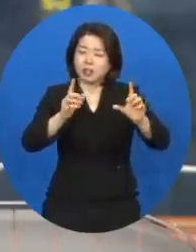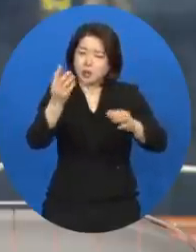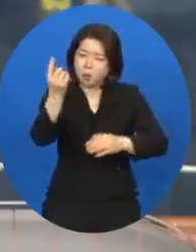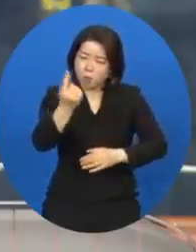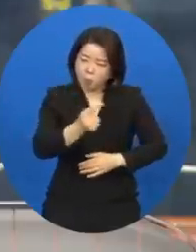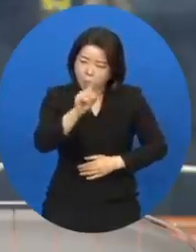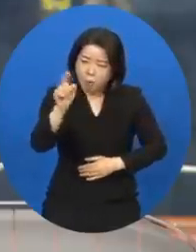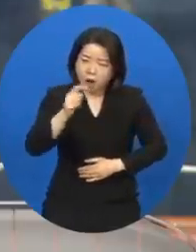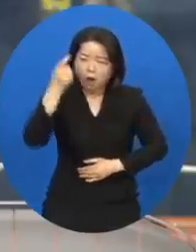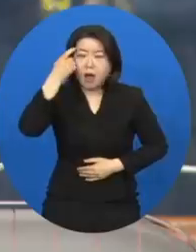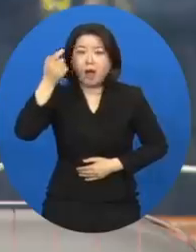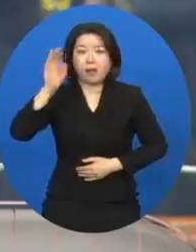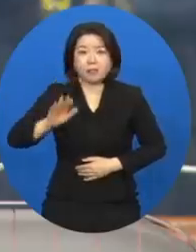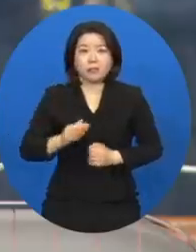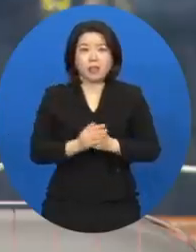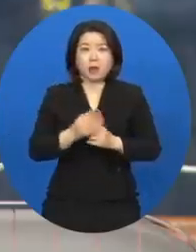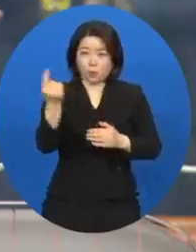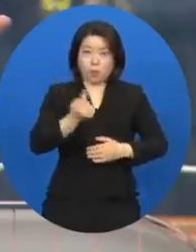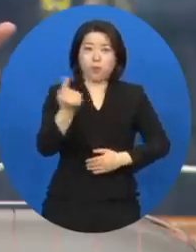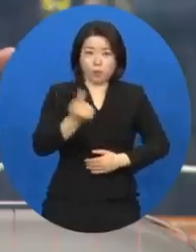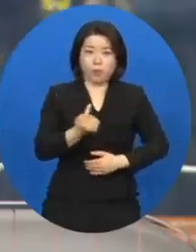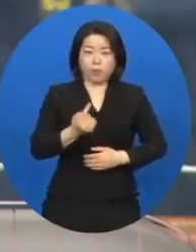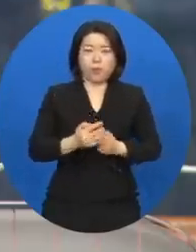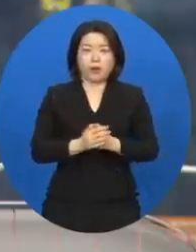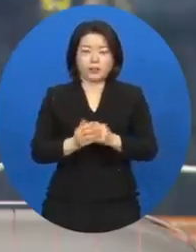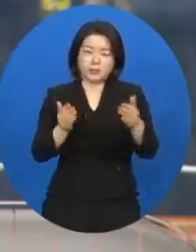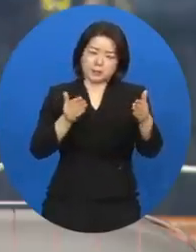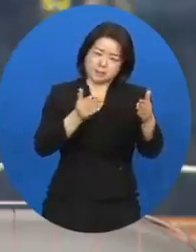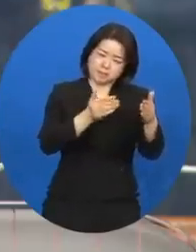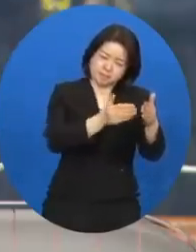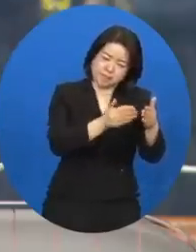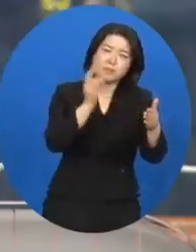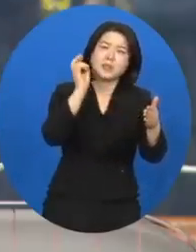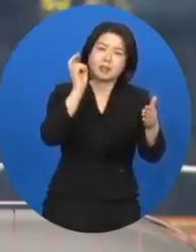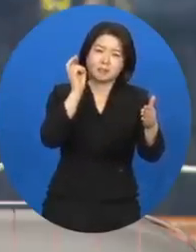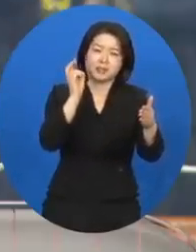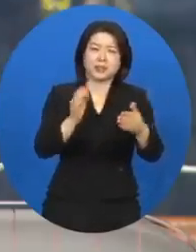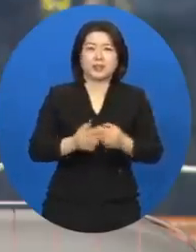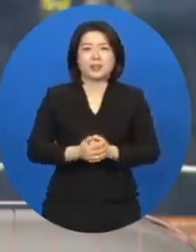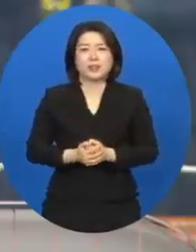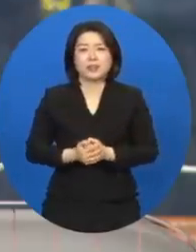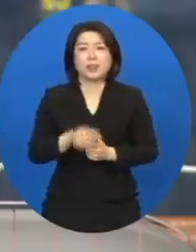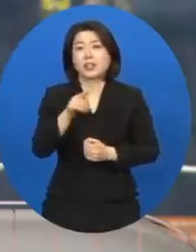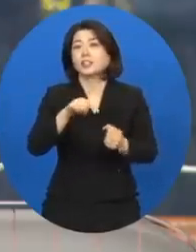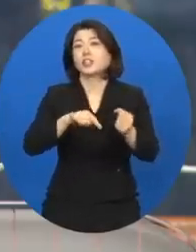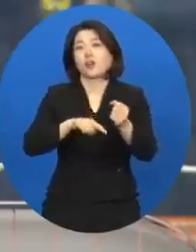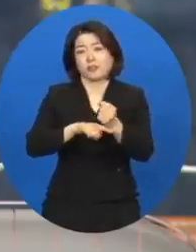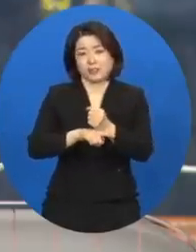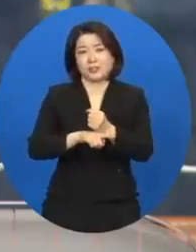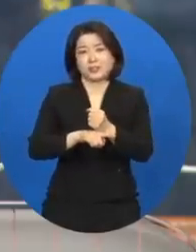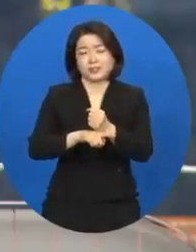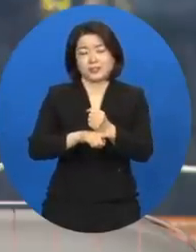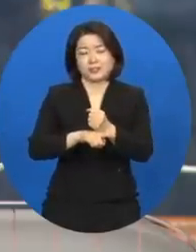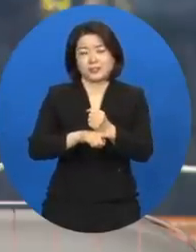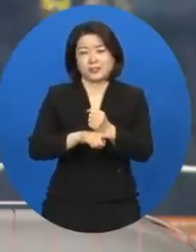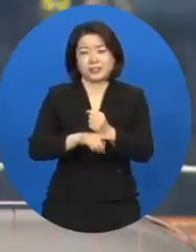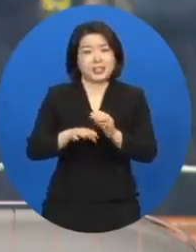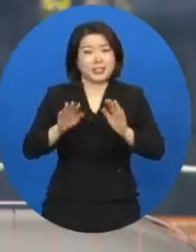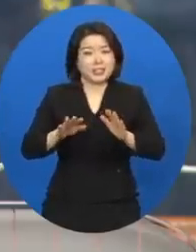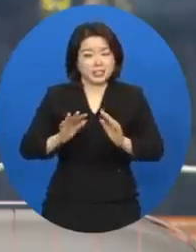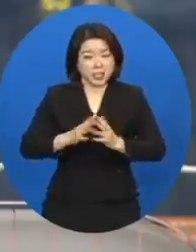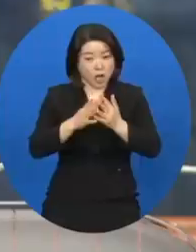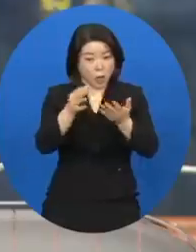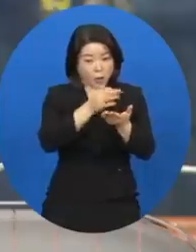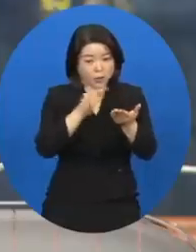싶었거든요. 근데 이제는 거의 끝날 때가 되었어요. 그런 뜻에서 이제는